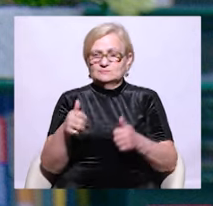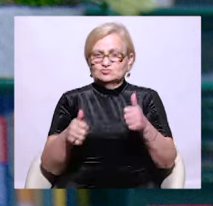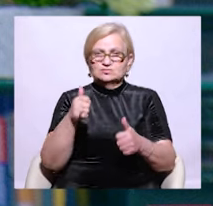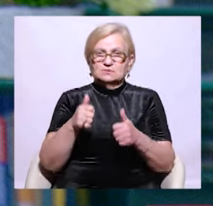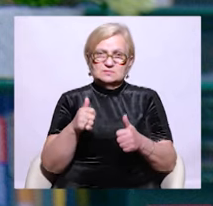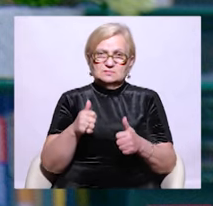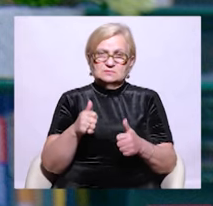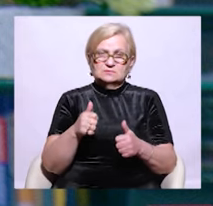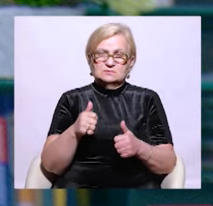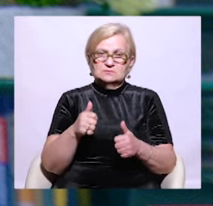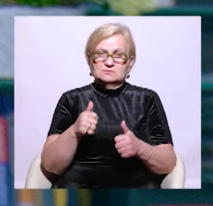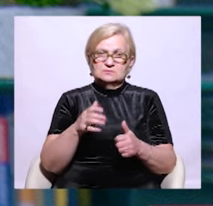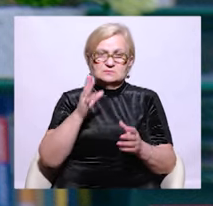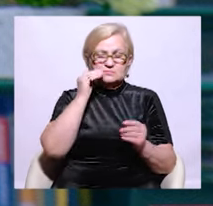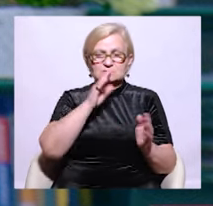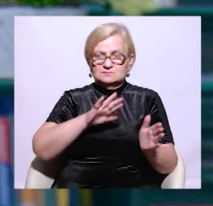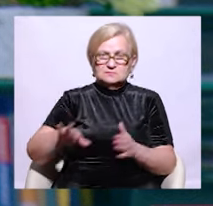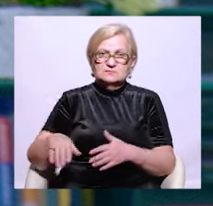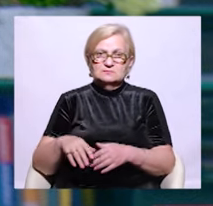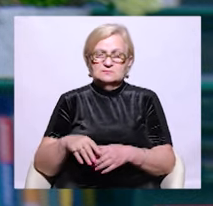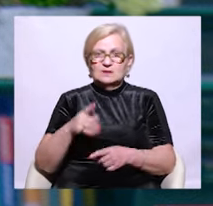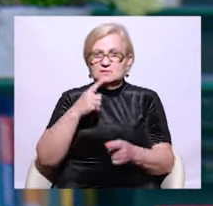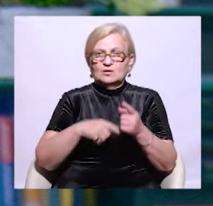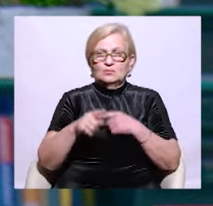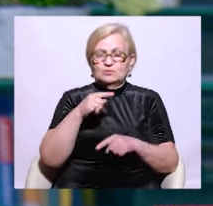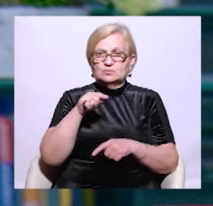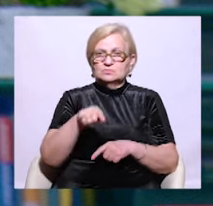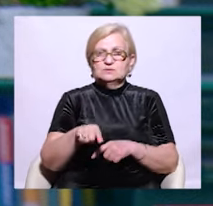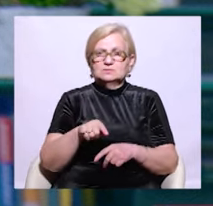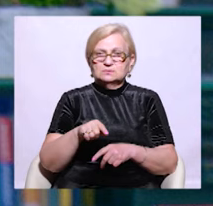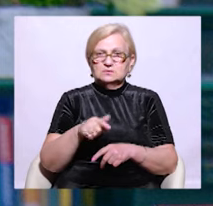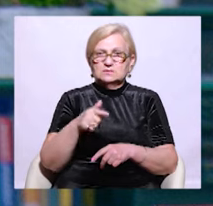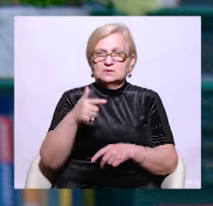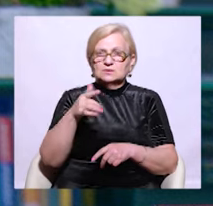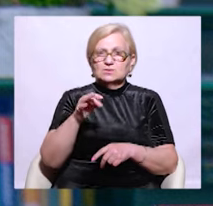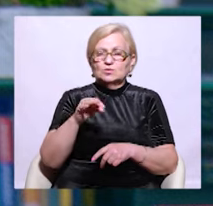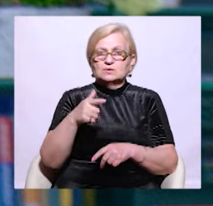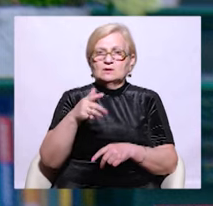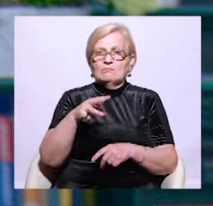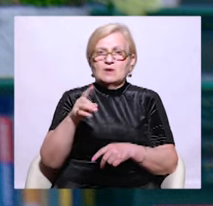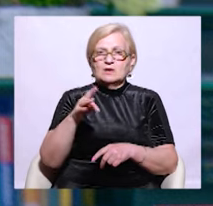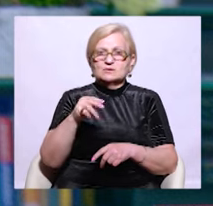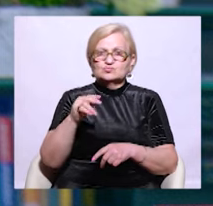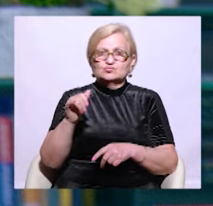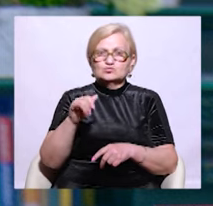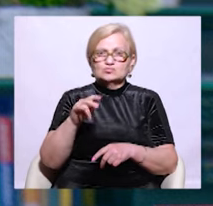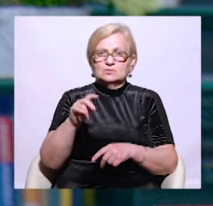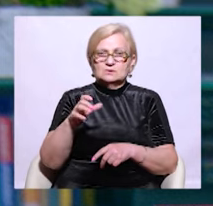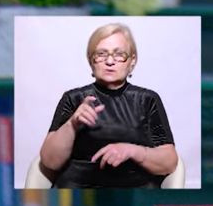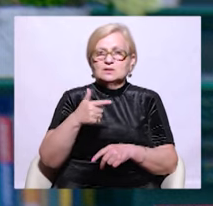შედარებას ერთ წამს თავი დავანებოთ და დავუბრუნდეთ ისევ გიორგი მერჩულეს და